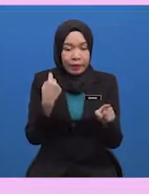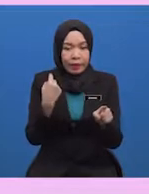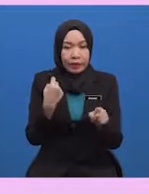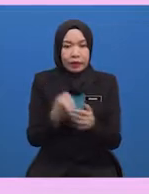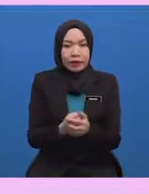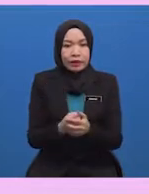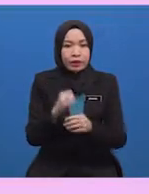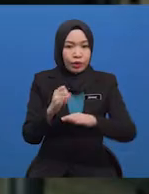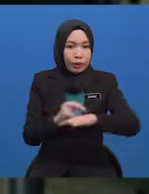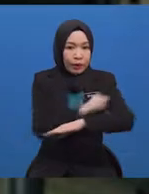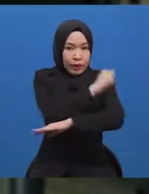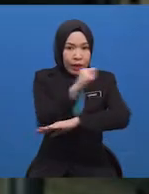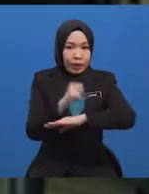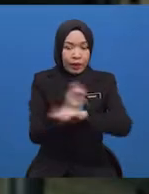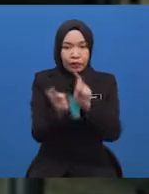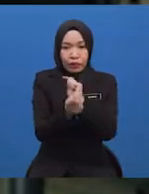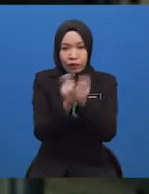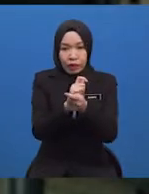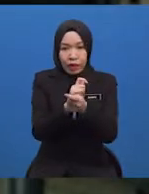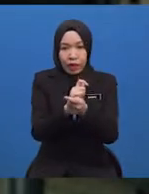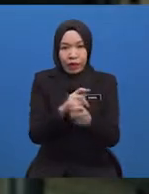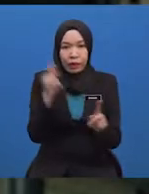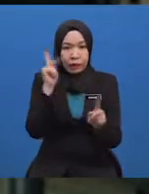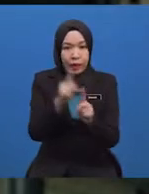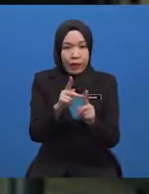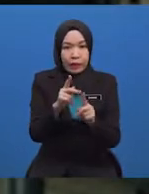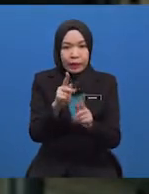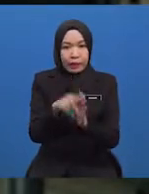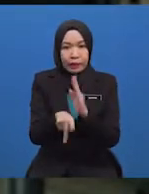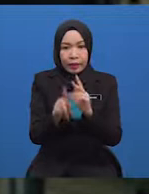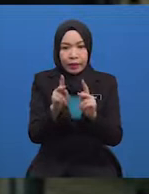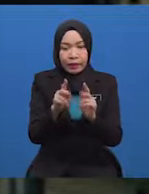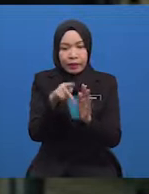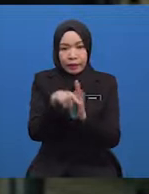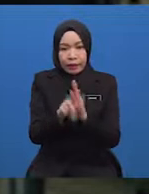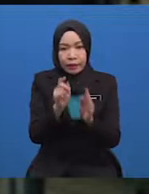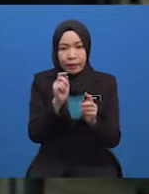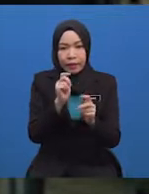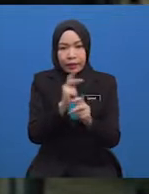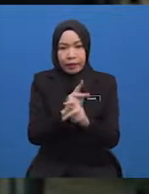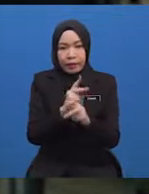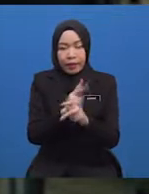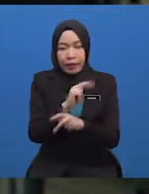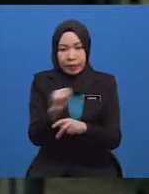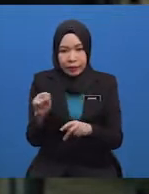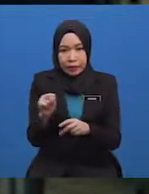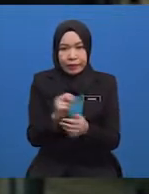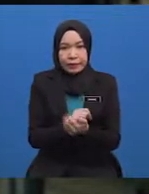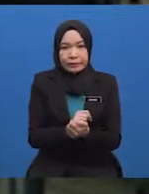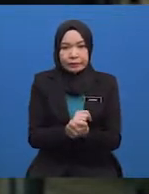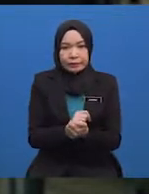dan pembuatan. Jenis pekerjaan juga berubah kepada sektor perkhidmatan seperti kerani,